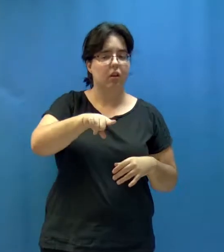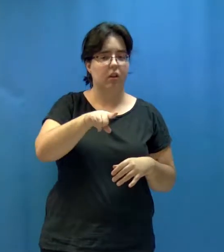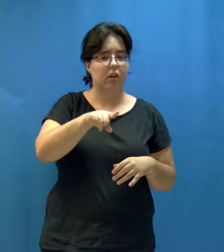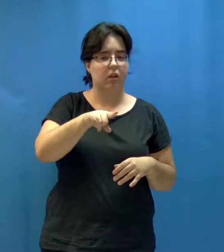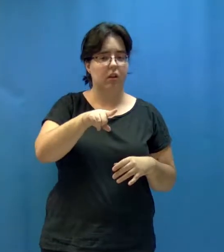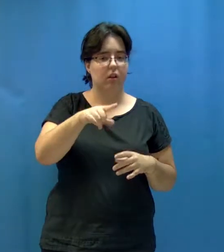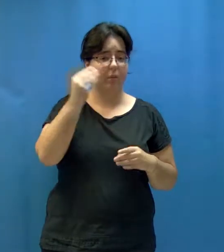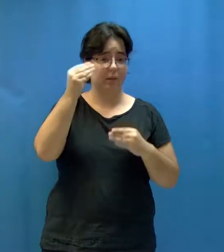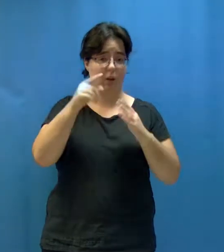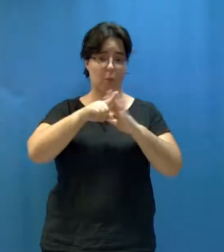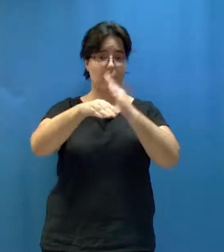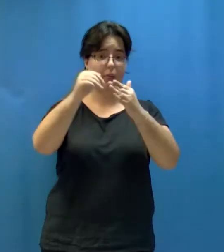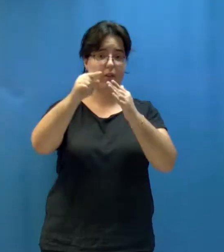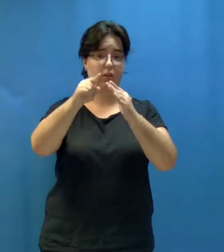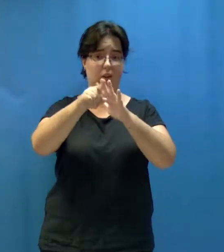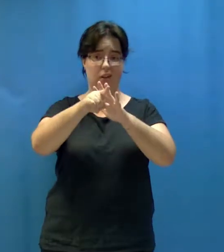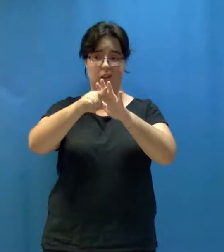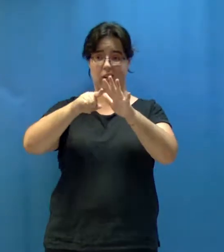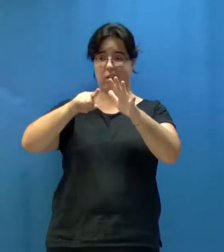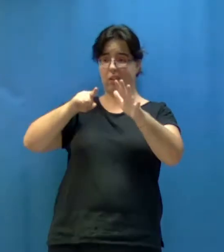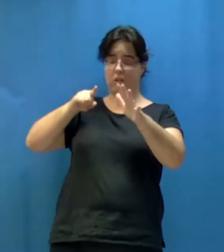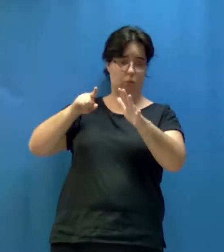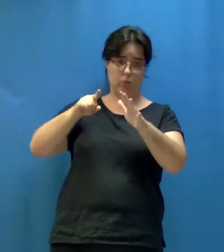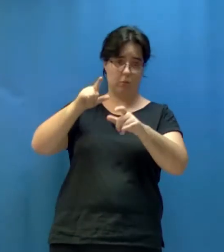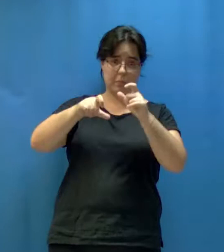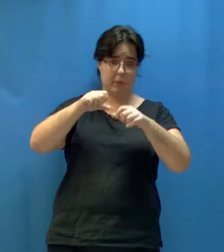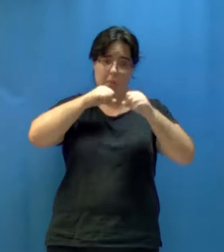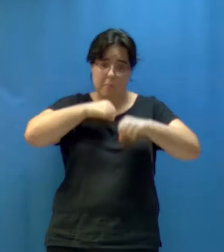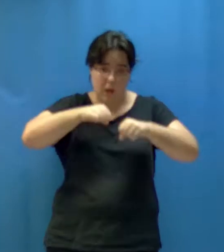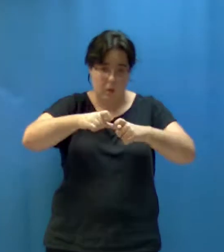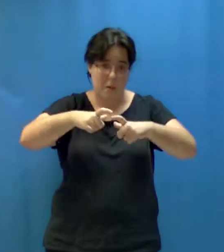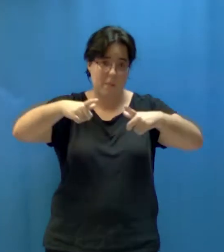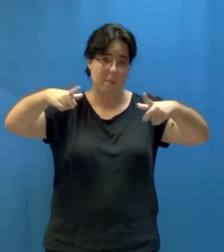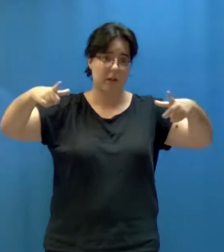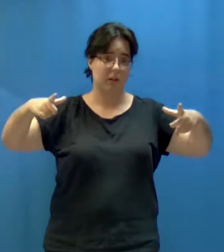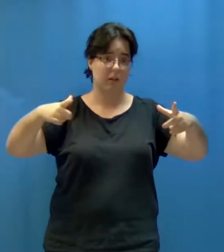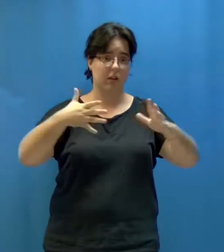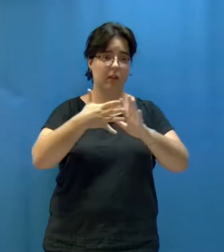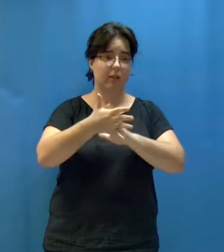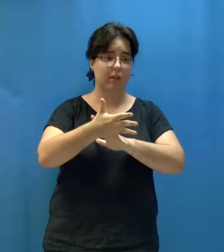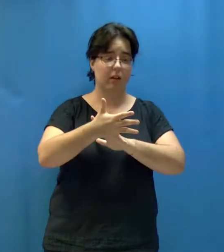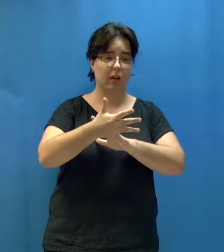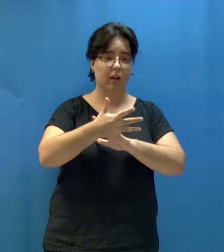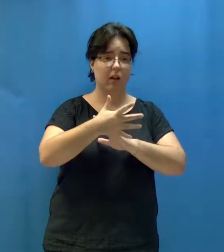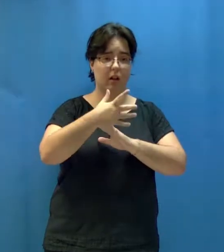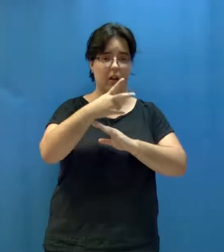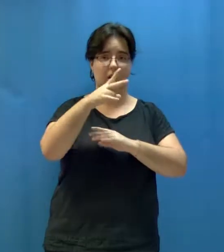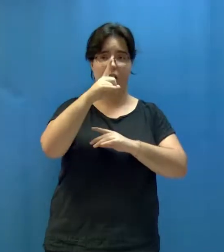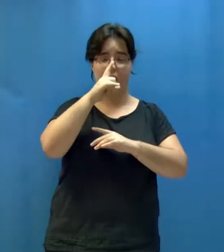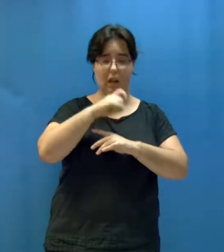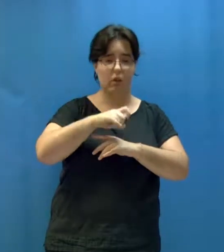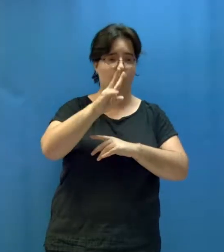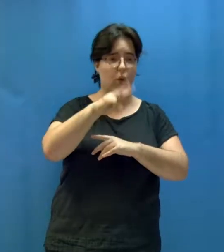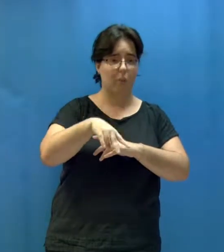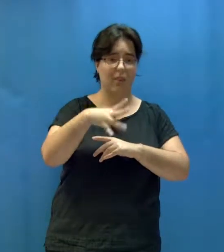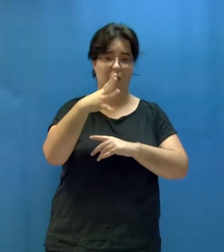irreversible i únic de transició demogràfica. S'espera que la població de persones majors de 60 anys doble entre 2007 i 2050 i es